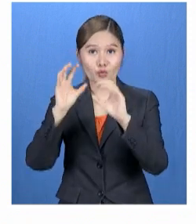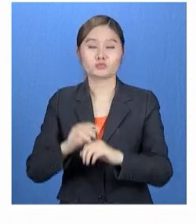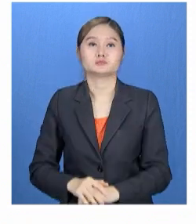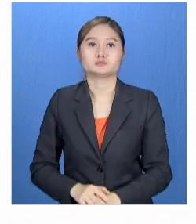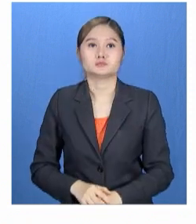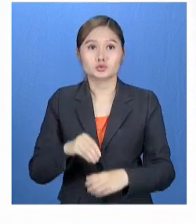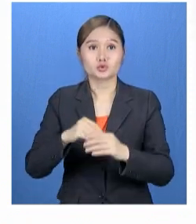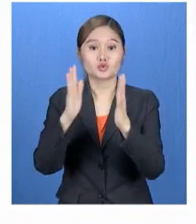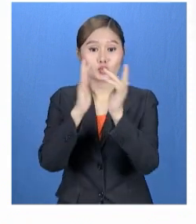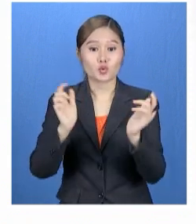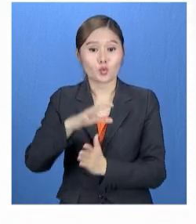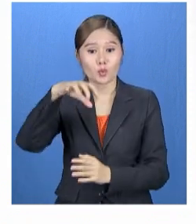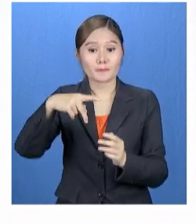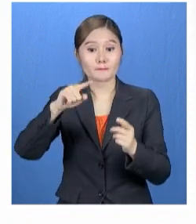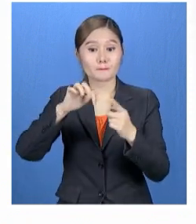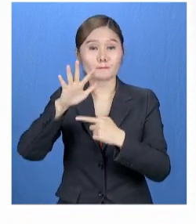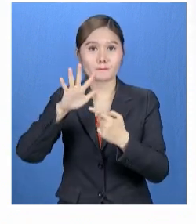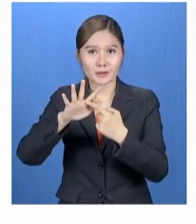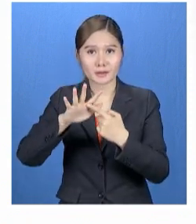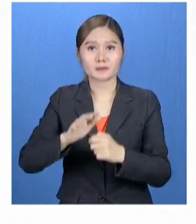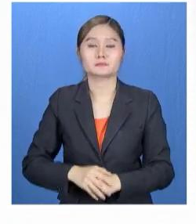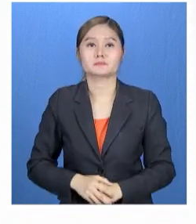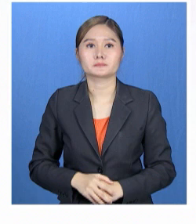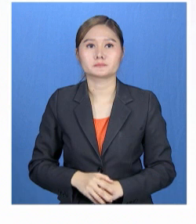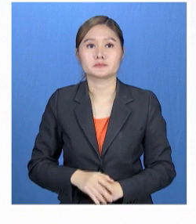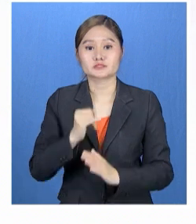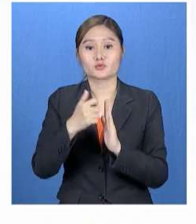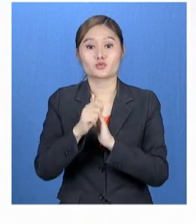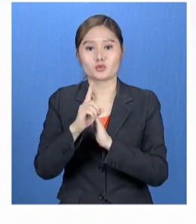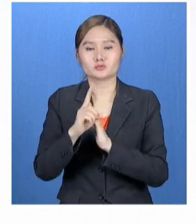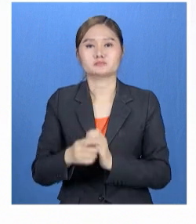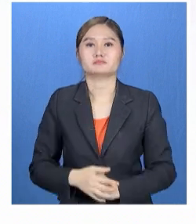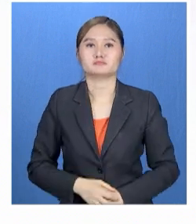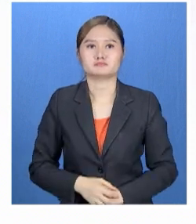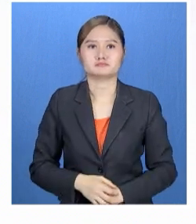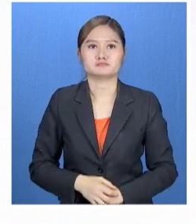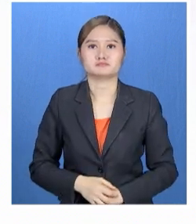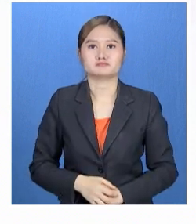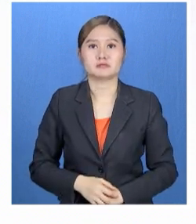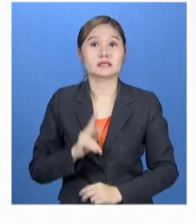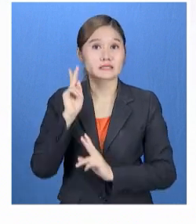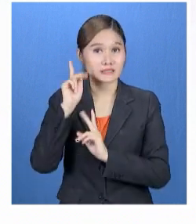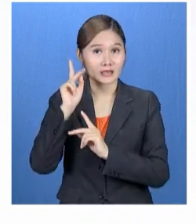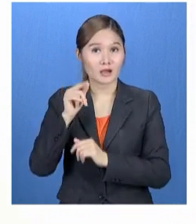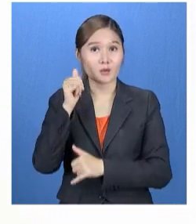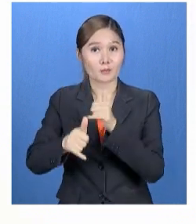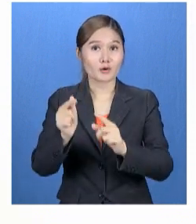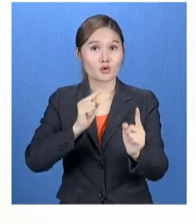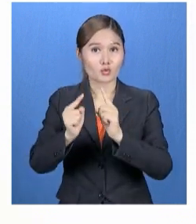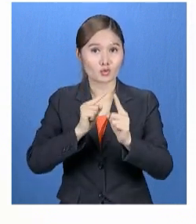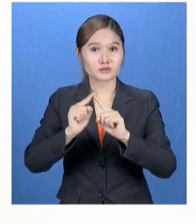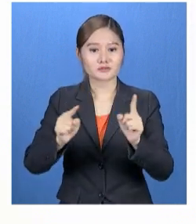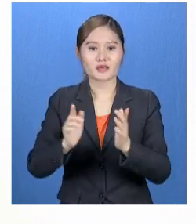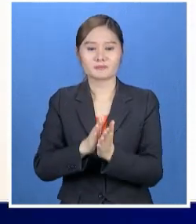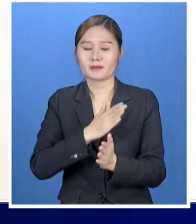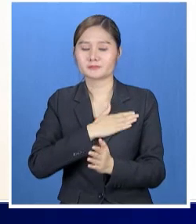ซึ่งอยู่ที่วัดป่าแห่งหนึ่งตำบลอ้อมกออำเภอบ้านดุงอุดรธานีครับเบื้องต้นเนี่ยทีมข่าวเข้าไปพูดคุยแต่ท่